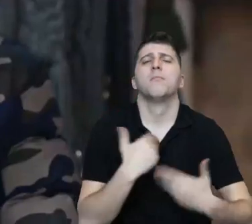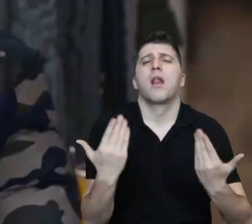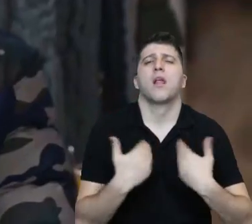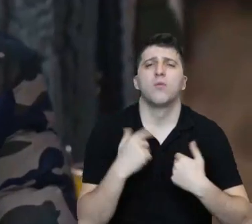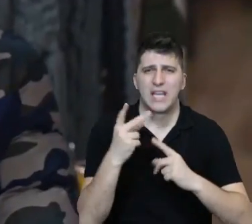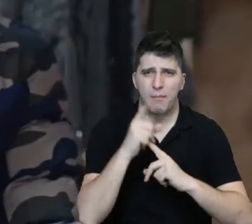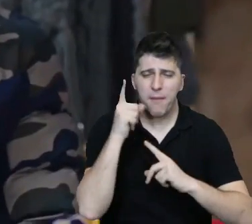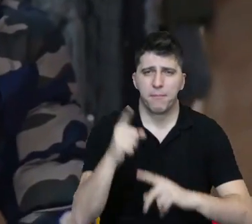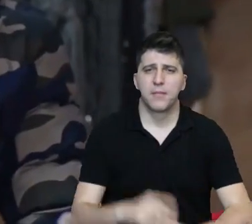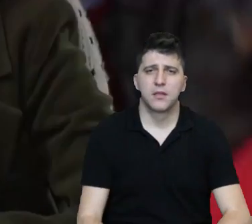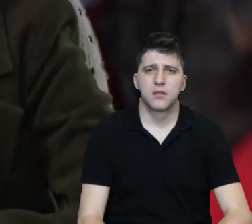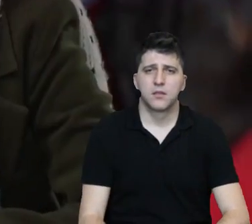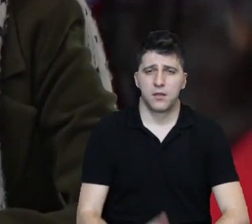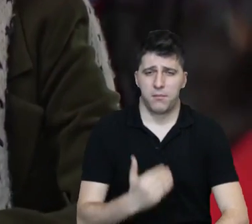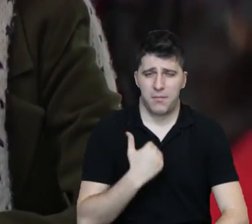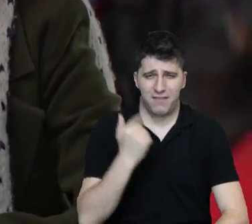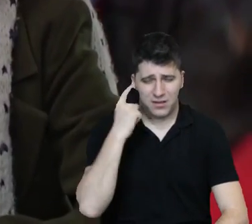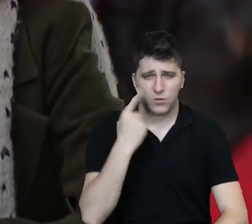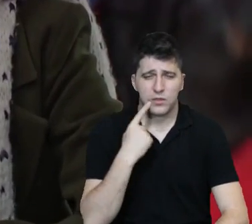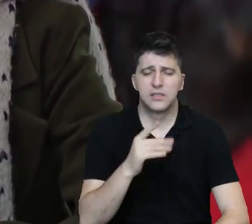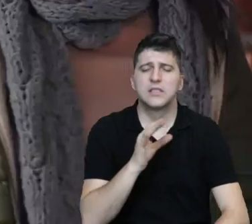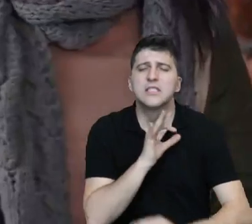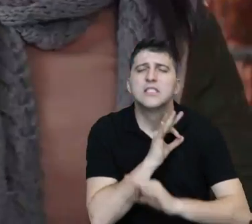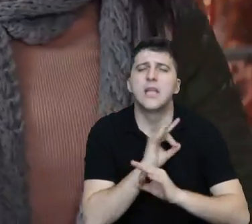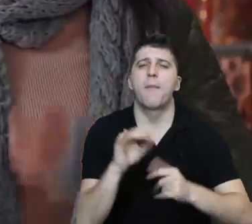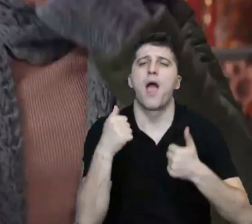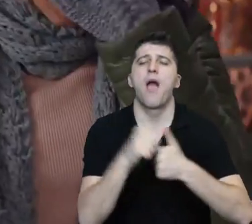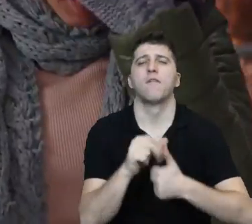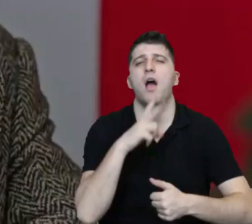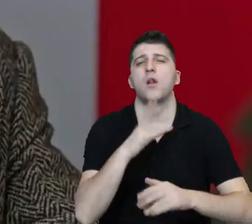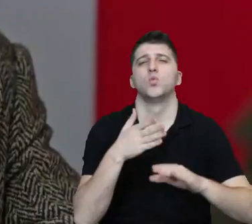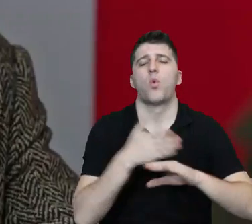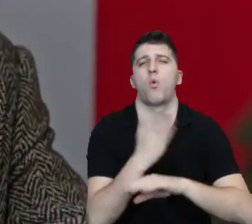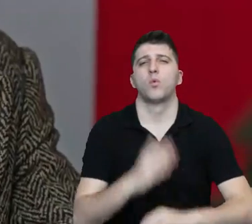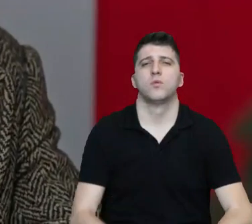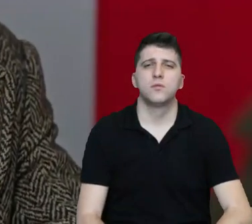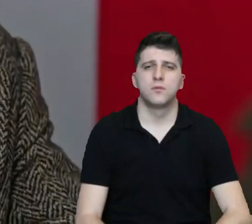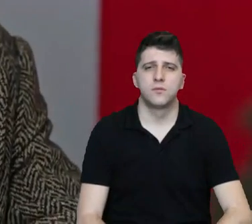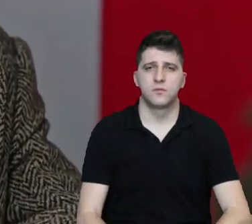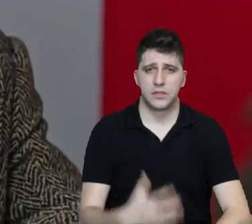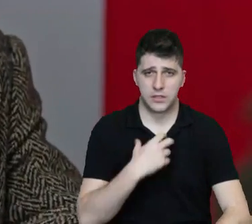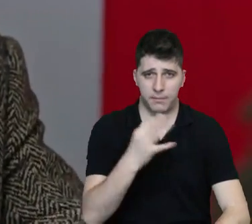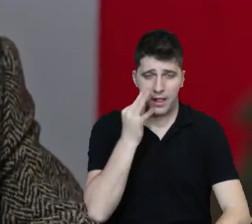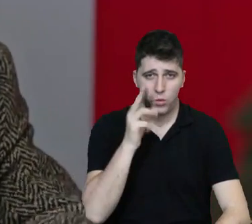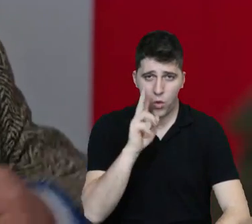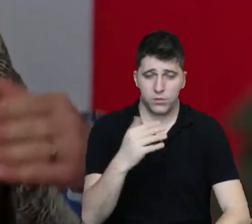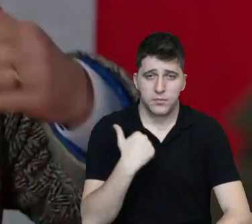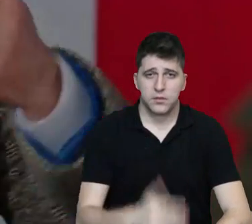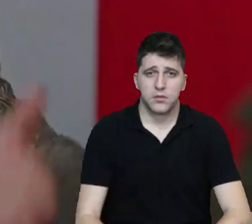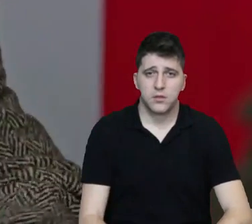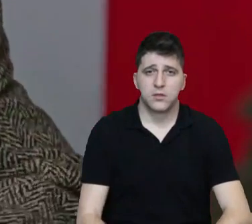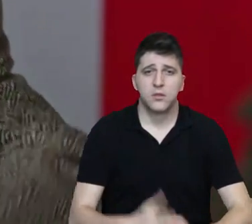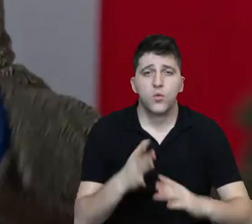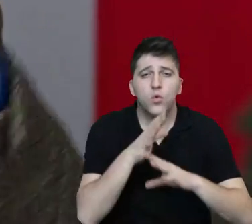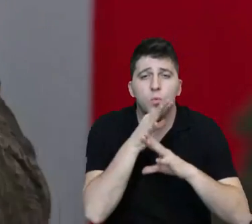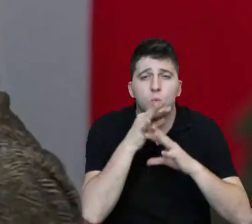Bu İbrahim var ya. Ben diyorum ki durdu durdu Durna'yı gözünden vurdu ya. Kendi gözlerimden gördüm ya böyle